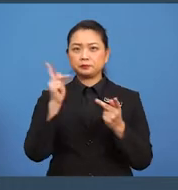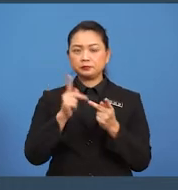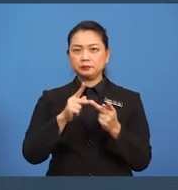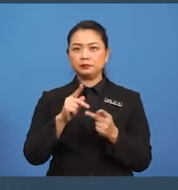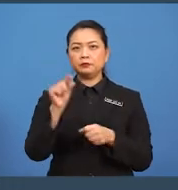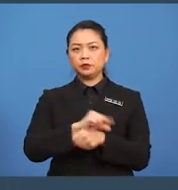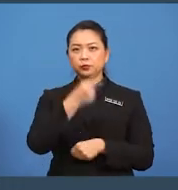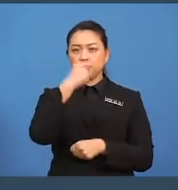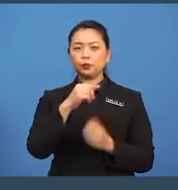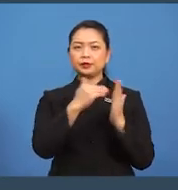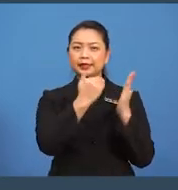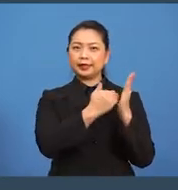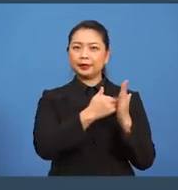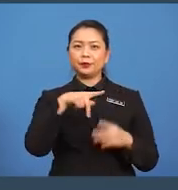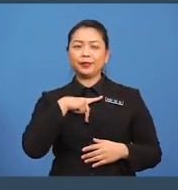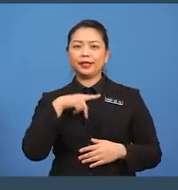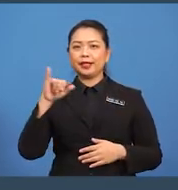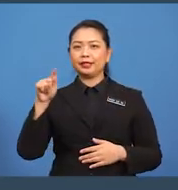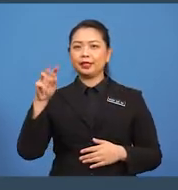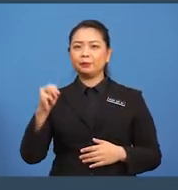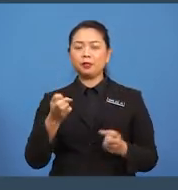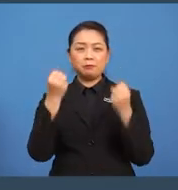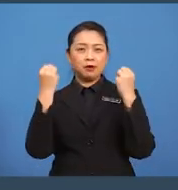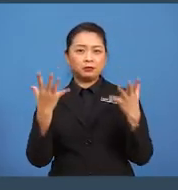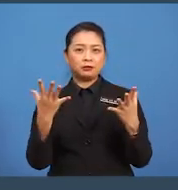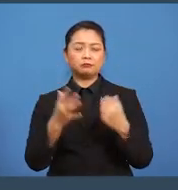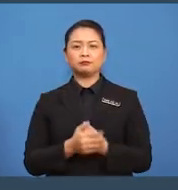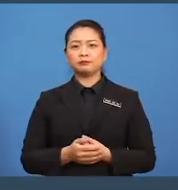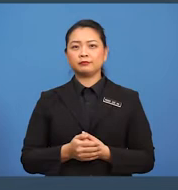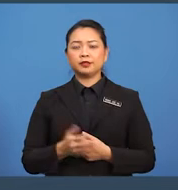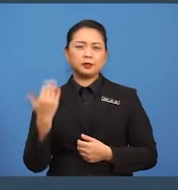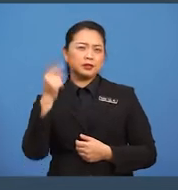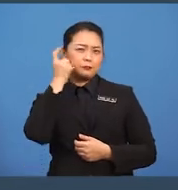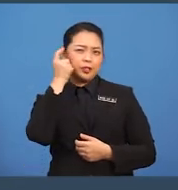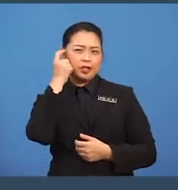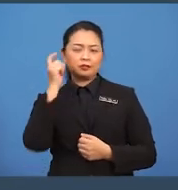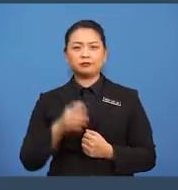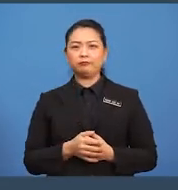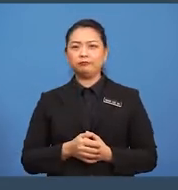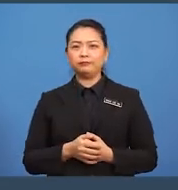digunakan untuk senarai yang mempunyai item yang banyak? Mari kita fikirkan.